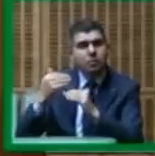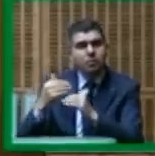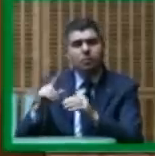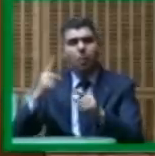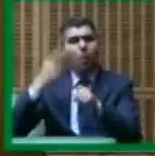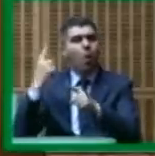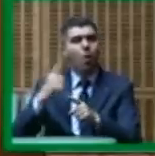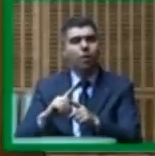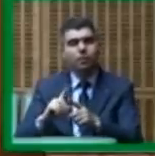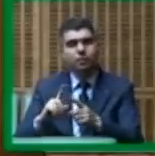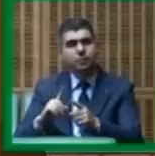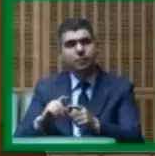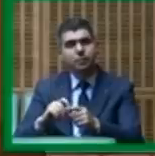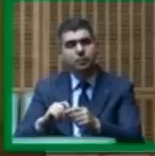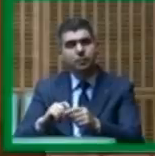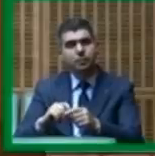لي كيفاش غندير؟